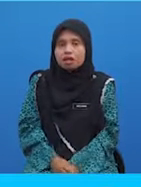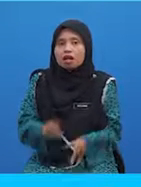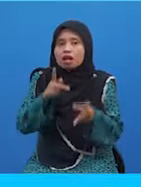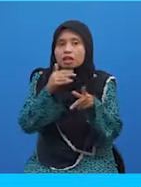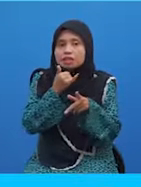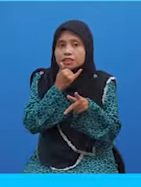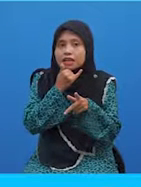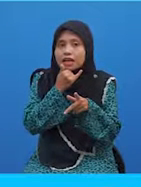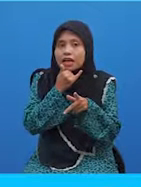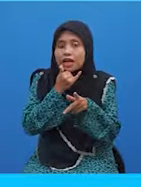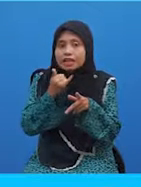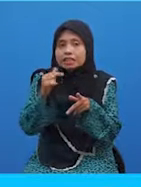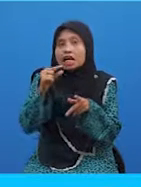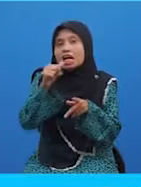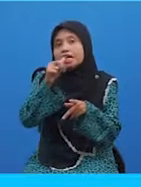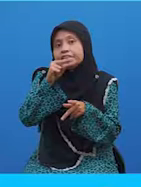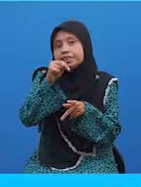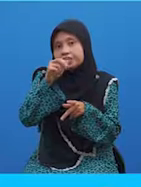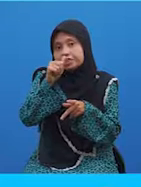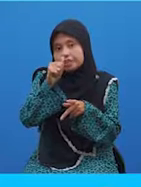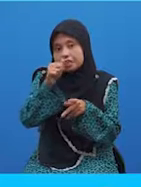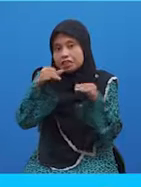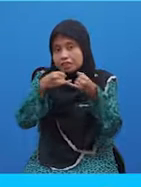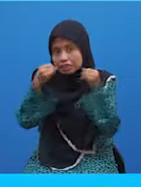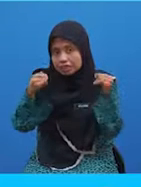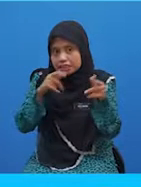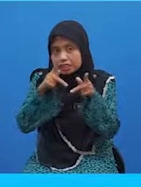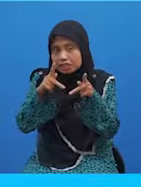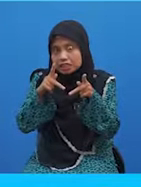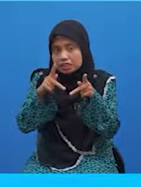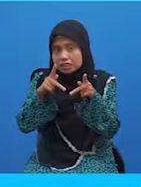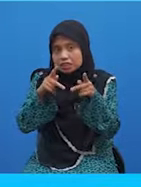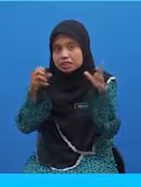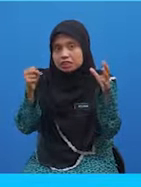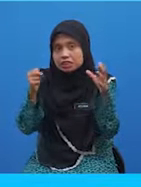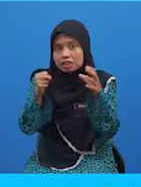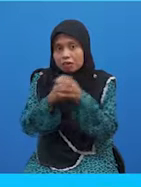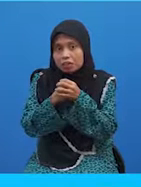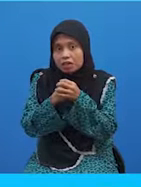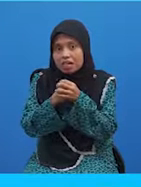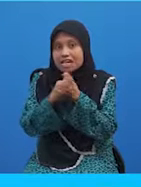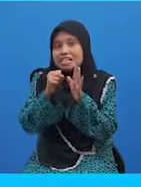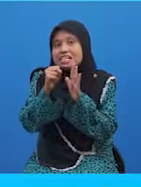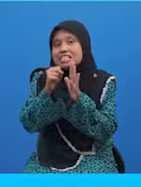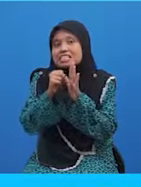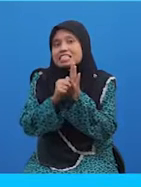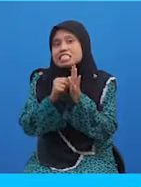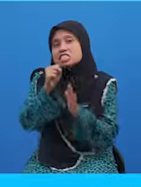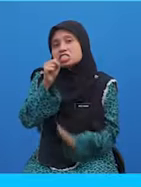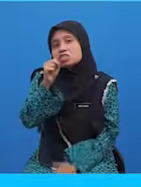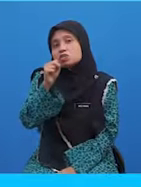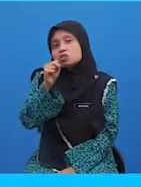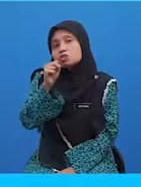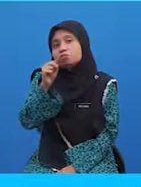Kesalahan penggandaan, iaitu jenis kata yang menunjukkan jamak seperti sesungut-sesungut